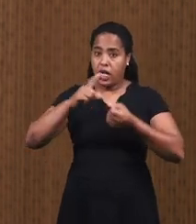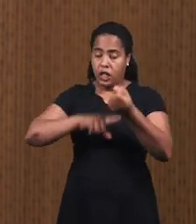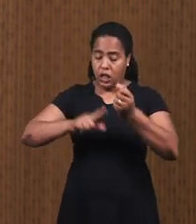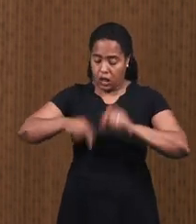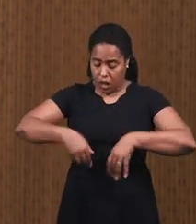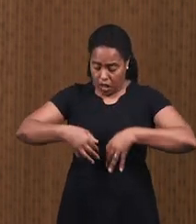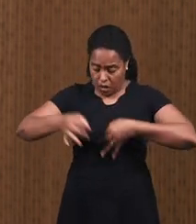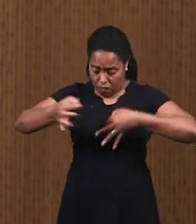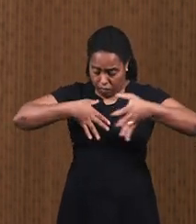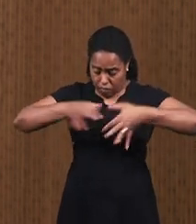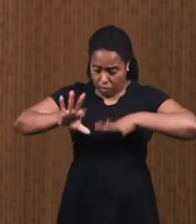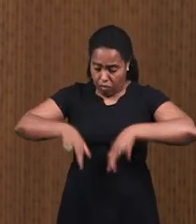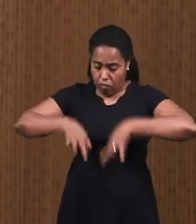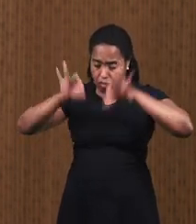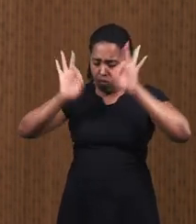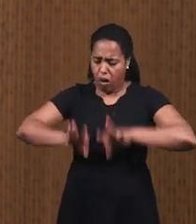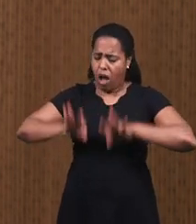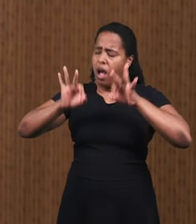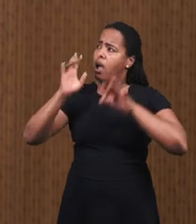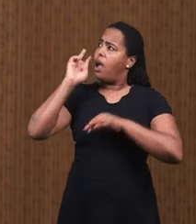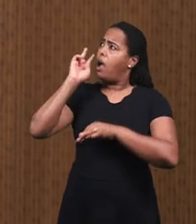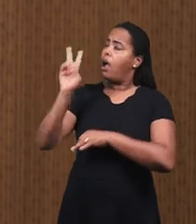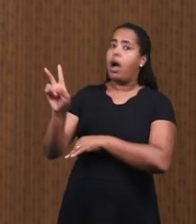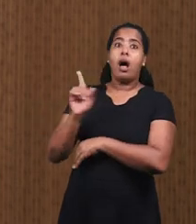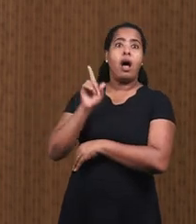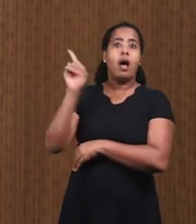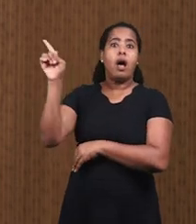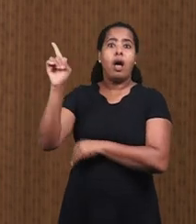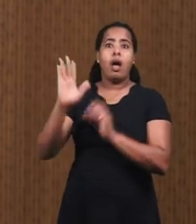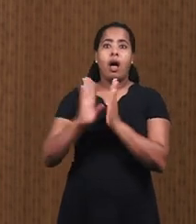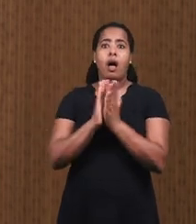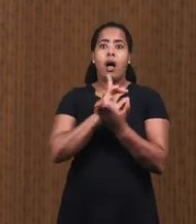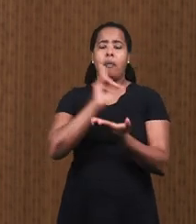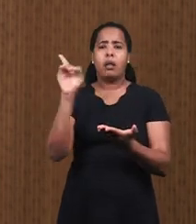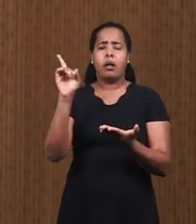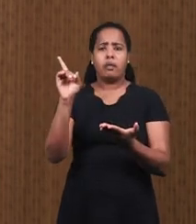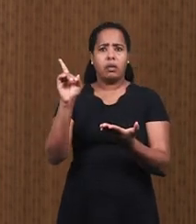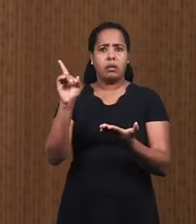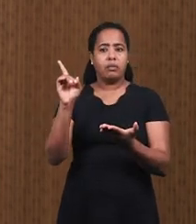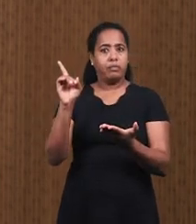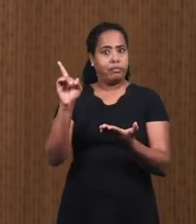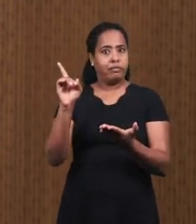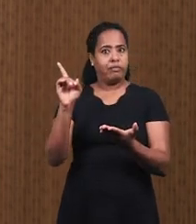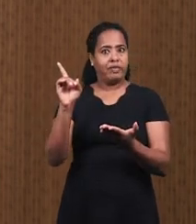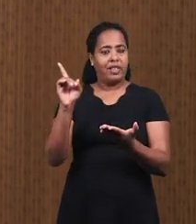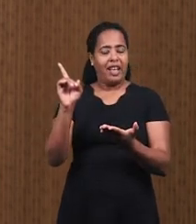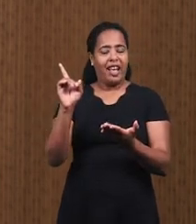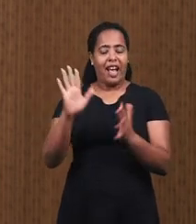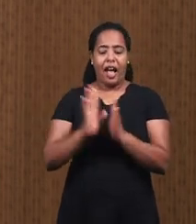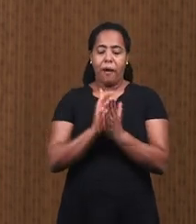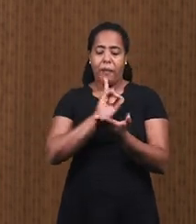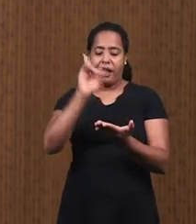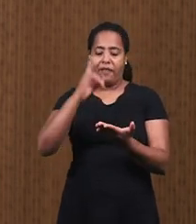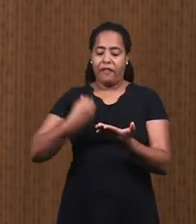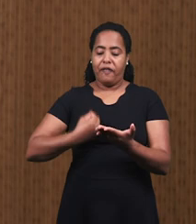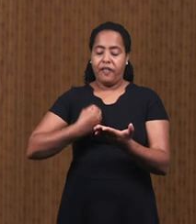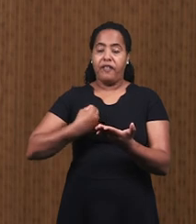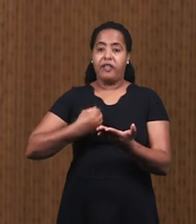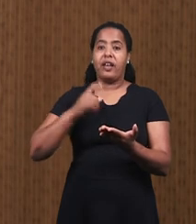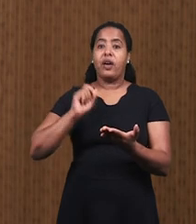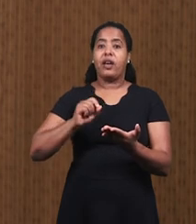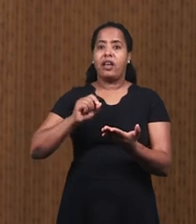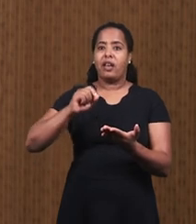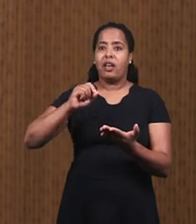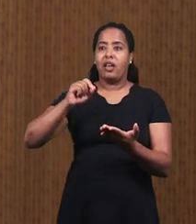Jésus avec les habits tachés de sang. Ce qu'il a entendu, c'est lui, il est la parole. Donc la parole vivante